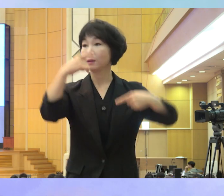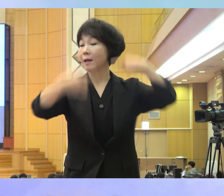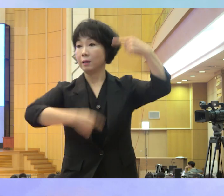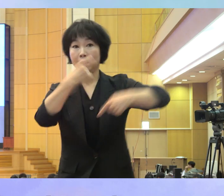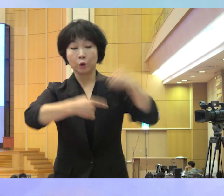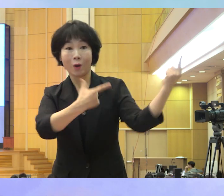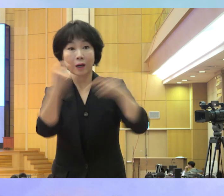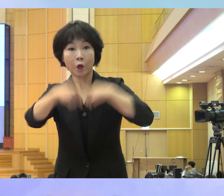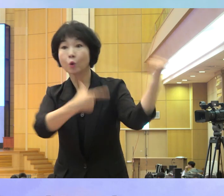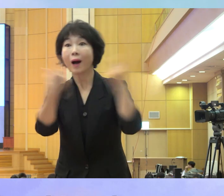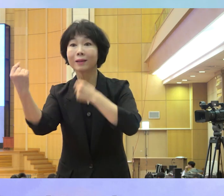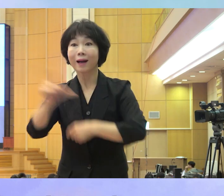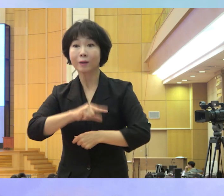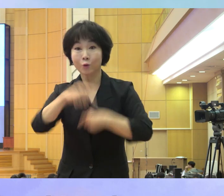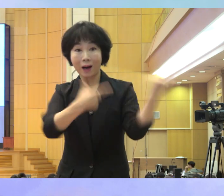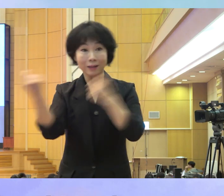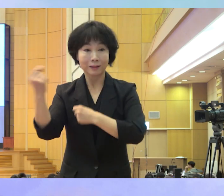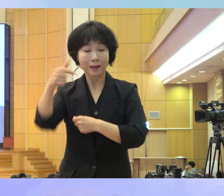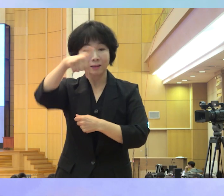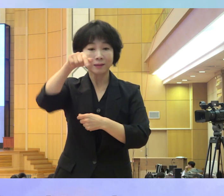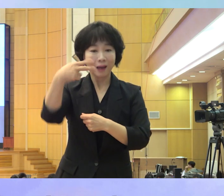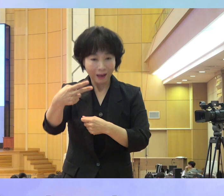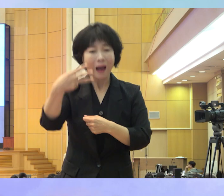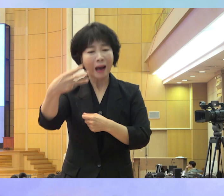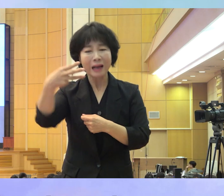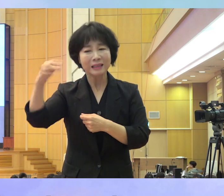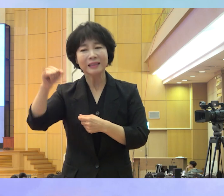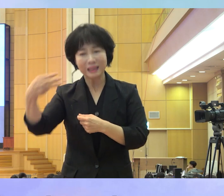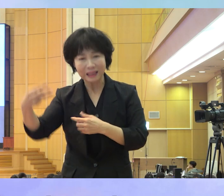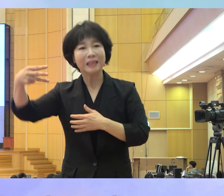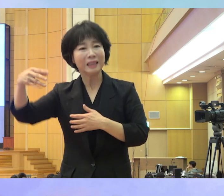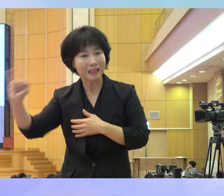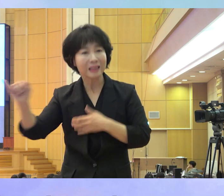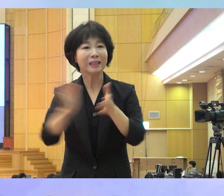제목을 따라하겠습니다. 갈릴리 예수.